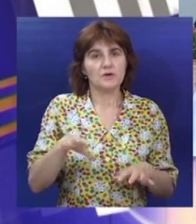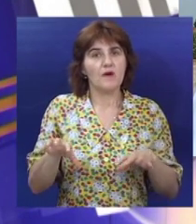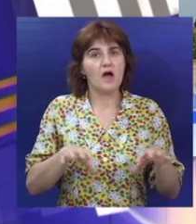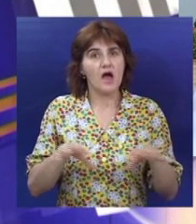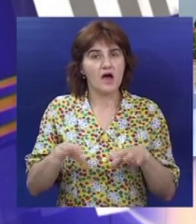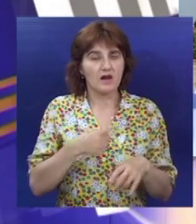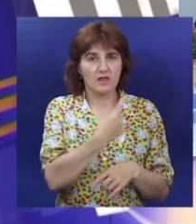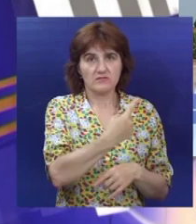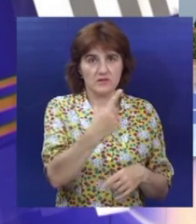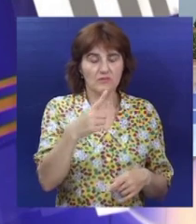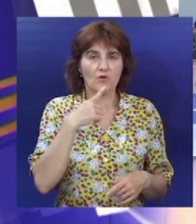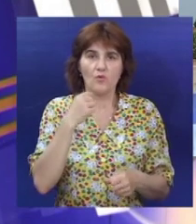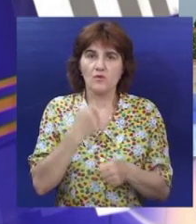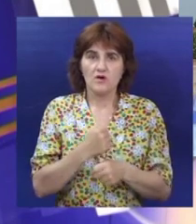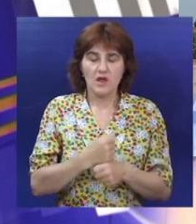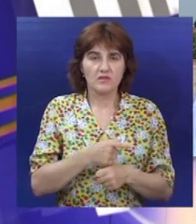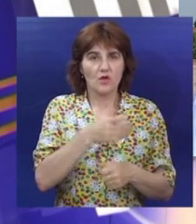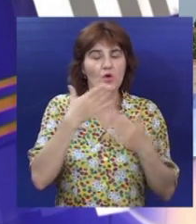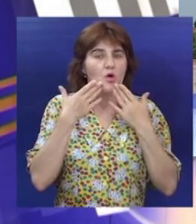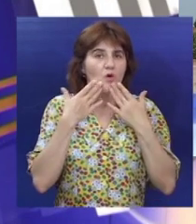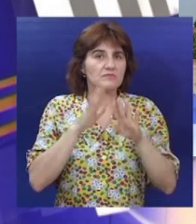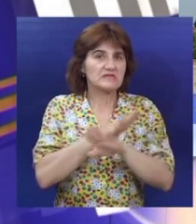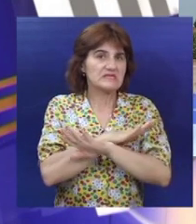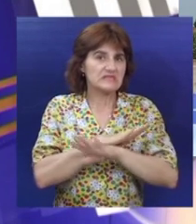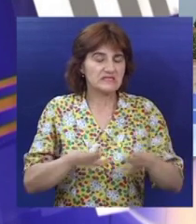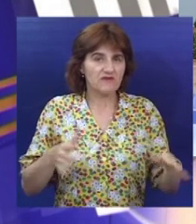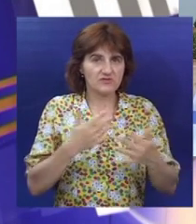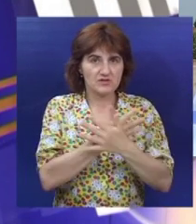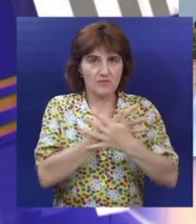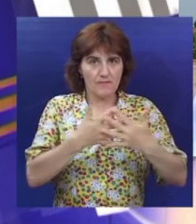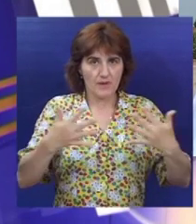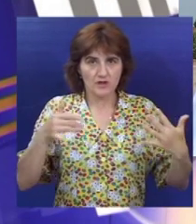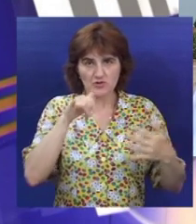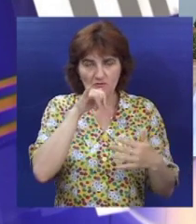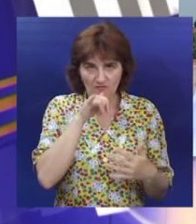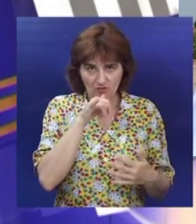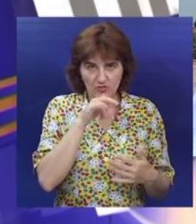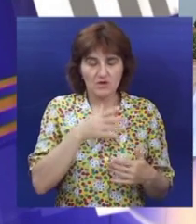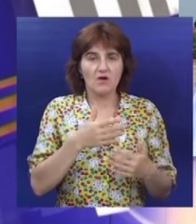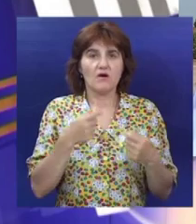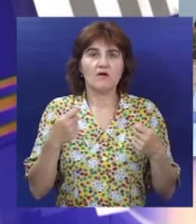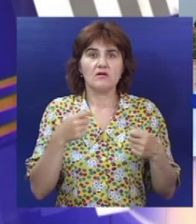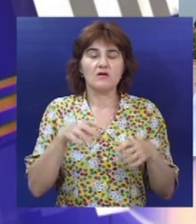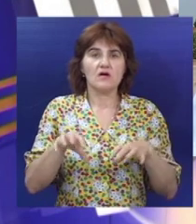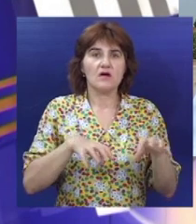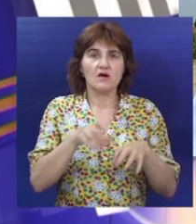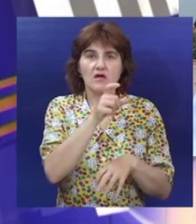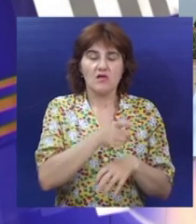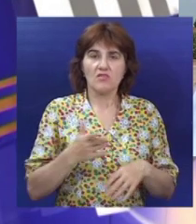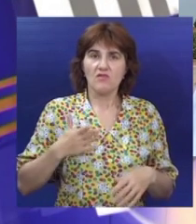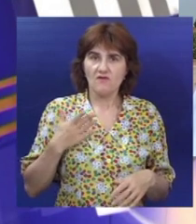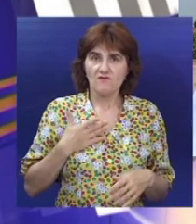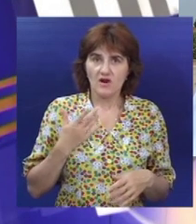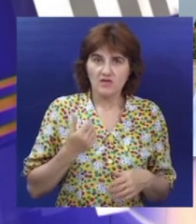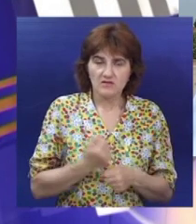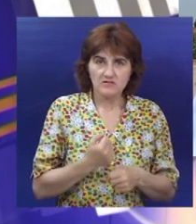radnike Potiskih vodovoda, Javornika, koji su završili vodovodnu i kanalizacionu mrežu, radnike kompanije Vojput, koji su